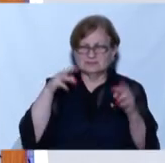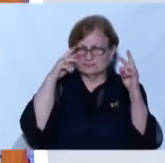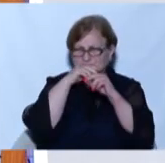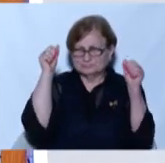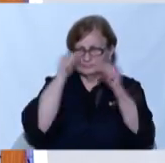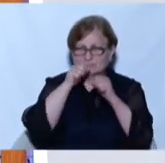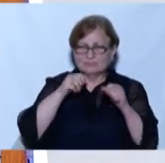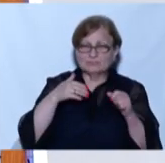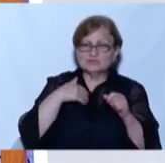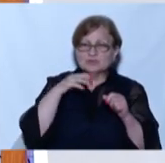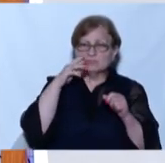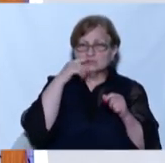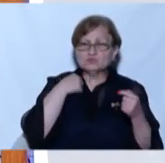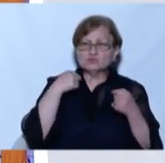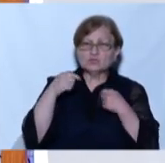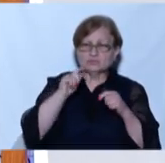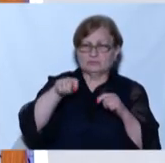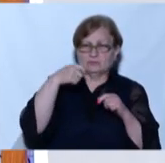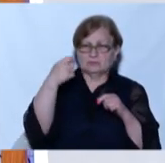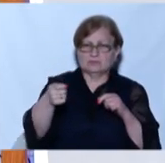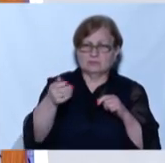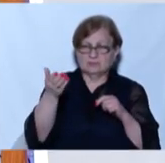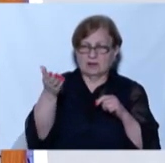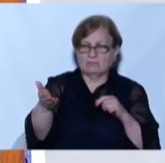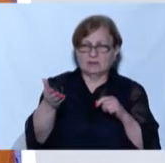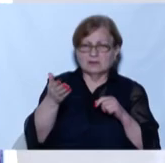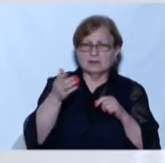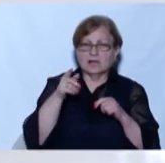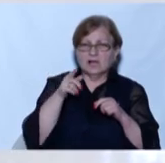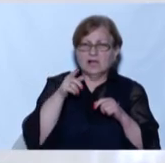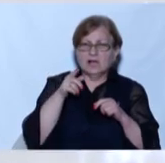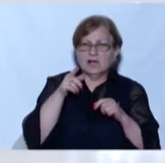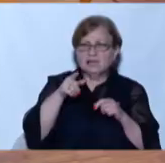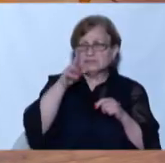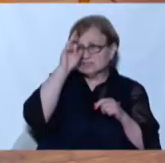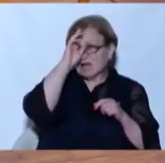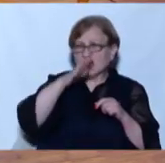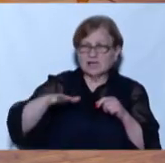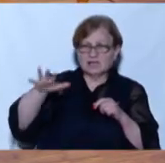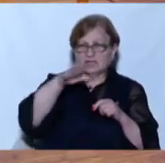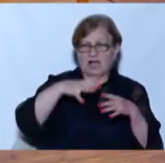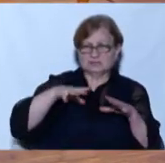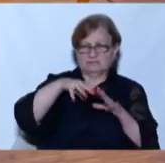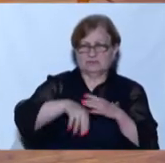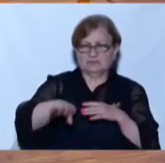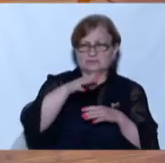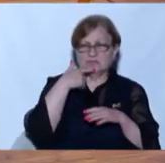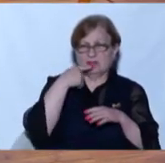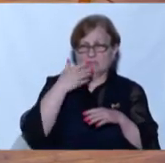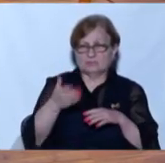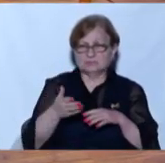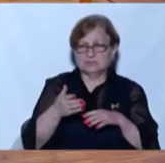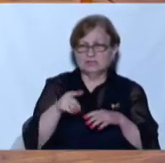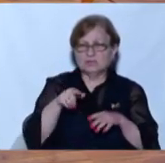ჩემი ცოდვამც მისცემია ჩემს ამათხელს ამამზარავს ეს არის ქვეყანაზე ეს საუბარია იმ